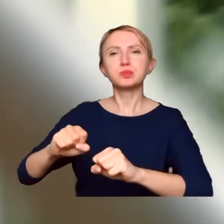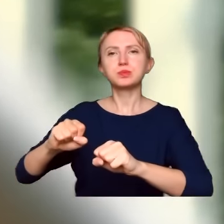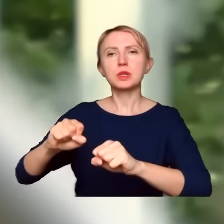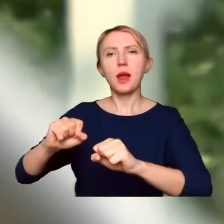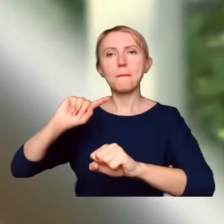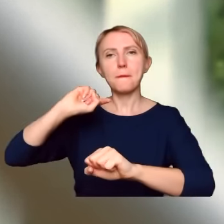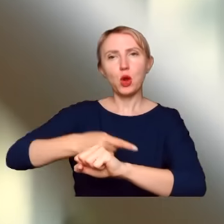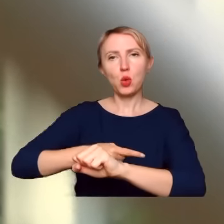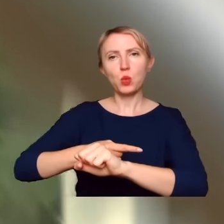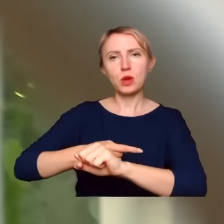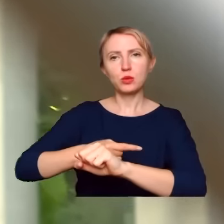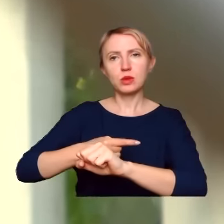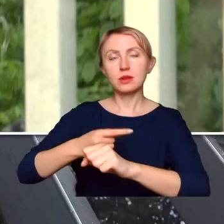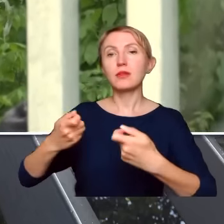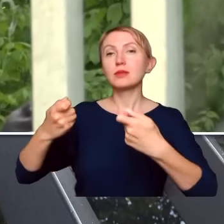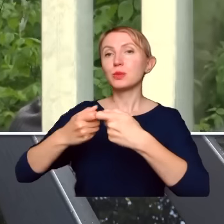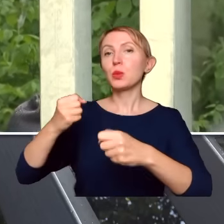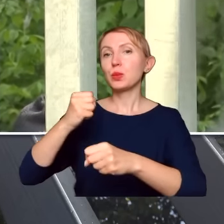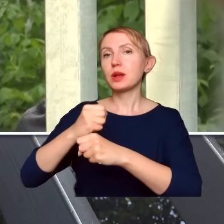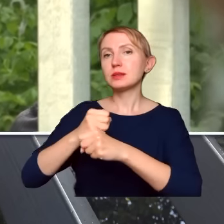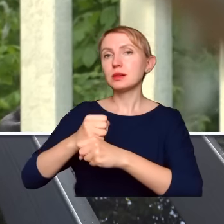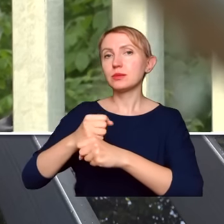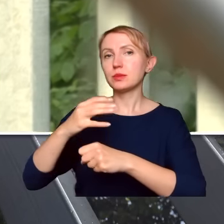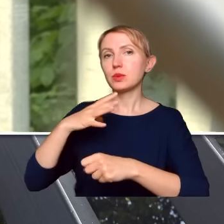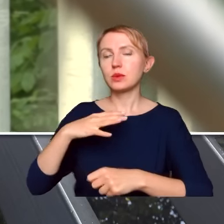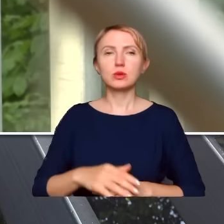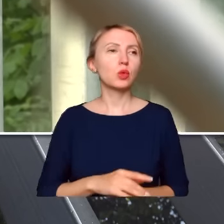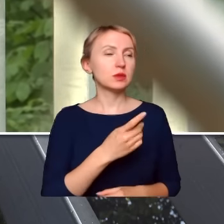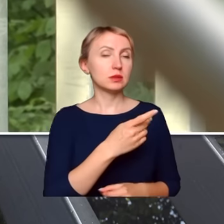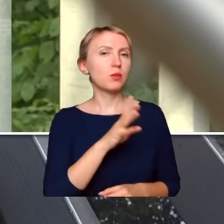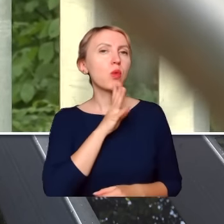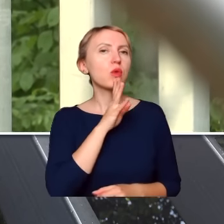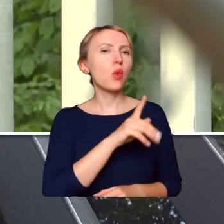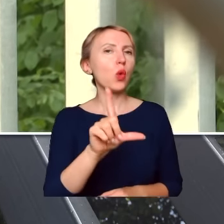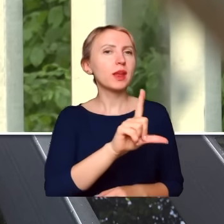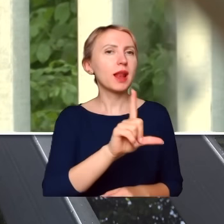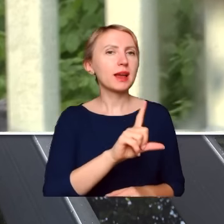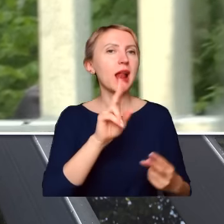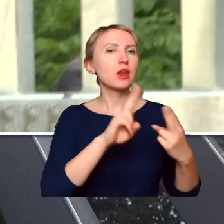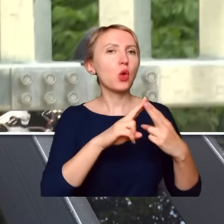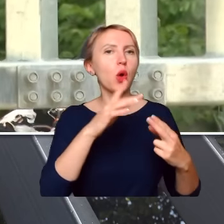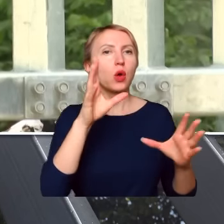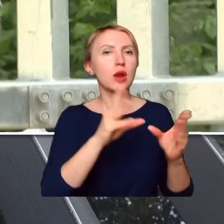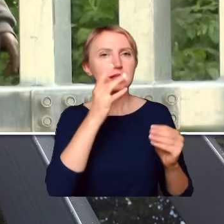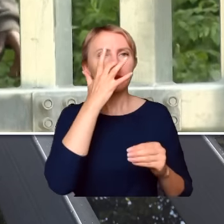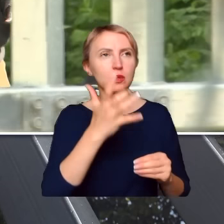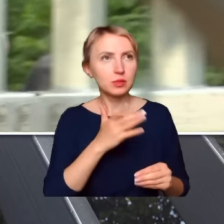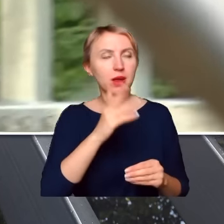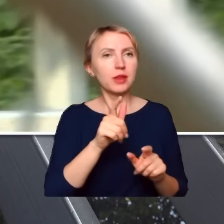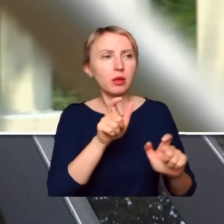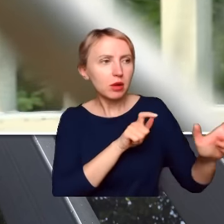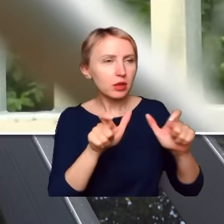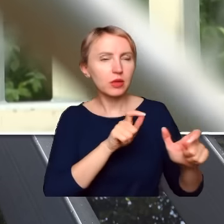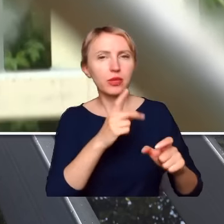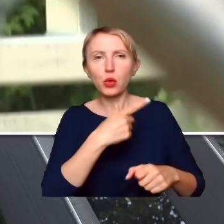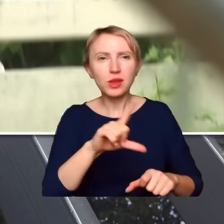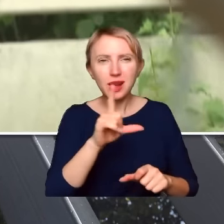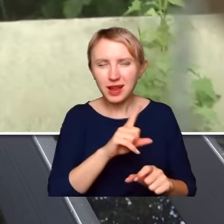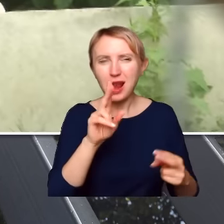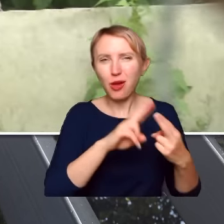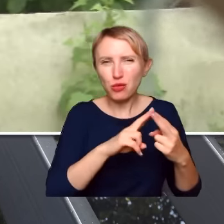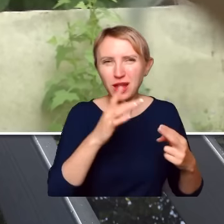prokuratury, gdzie ta współpraca... Ludzie podejrzani o nielegalne kontakty z Rosją teraz mają ścigać nielegalne kontakty z Rosją. A